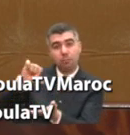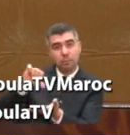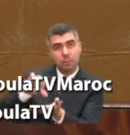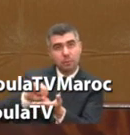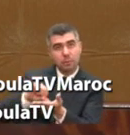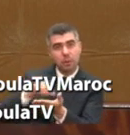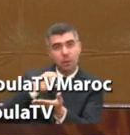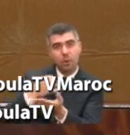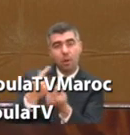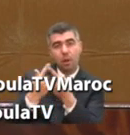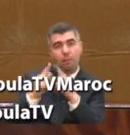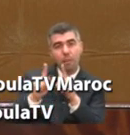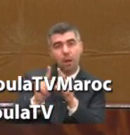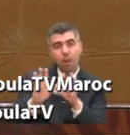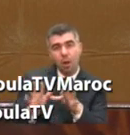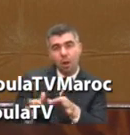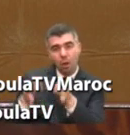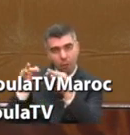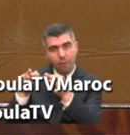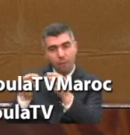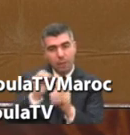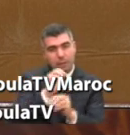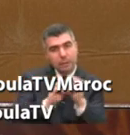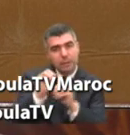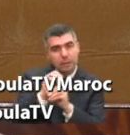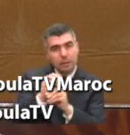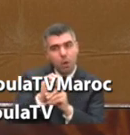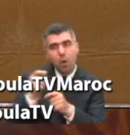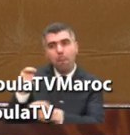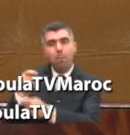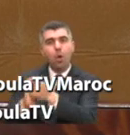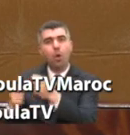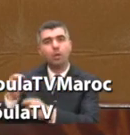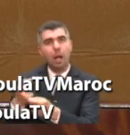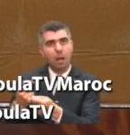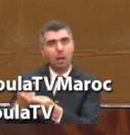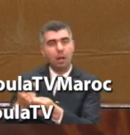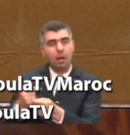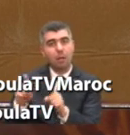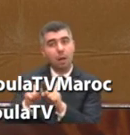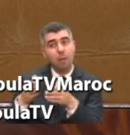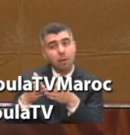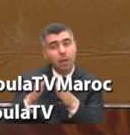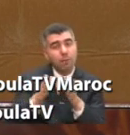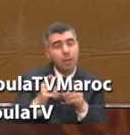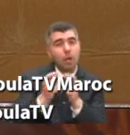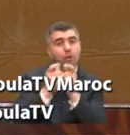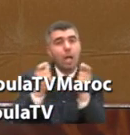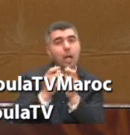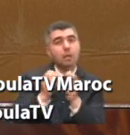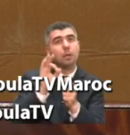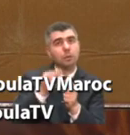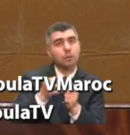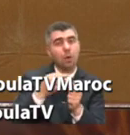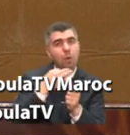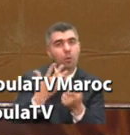المجال من المجال ديال الإنتاج إلى مجال ديال يعني التوزيع بالتقسيط، مايمكنش يجب فتح المجال لشركات أخرى. هنا